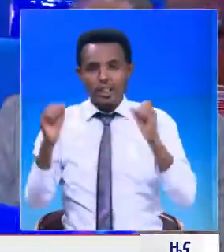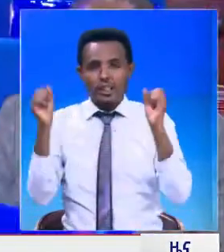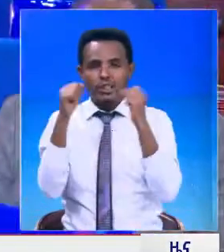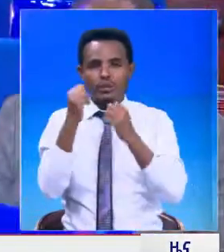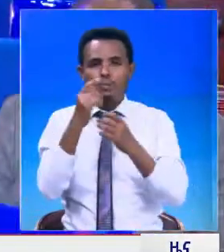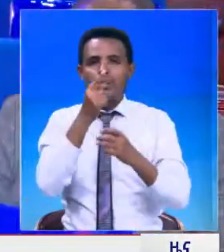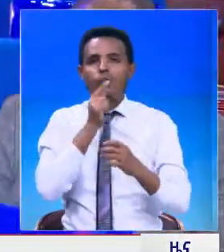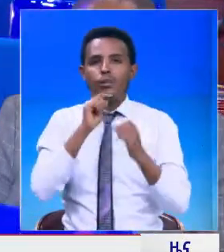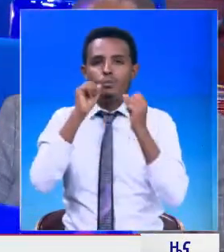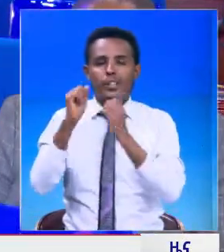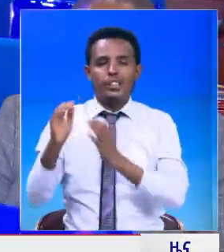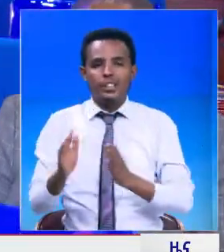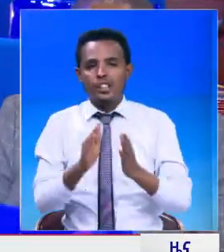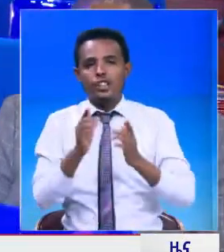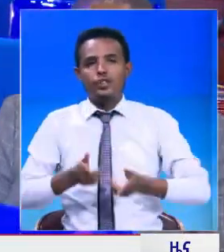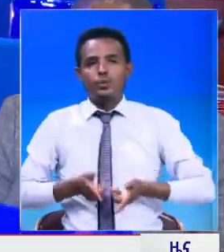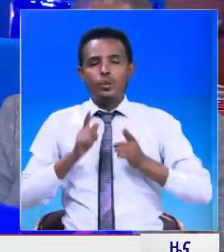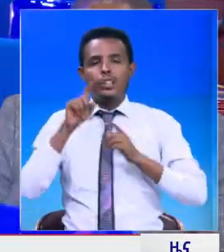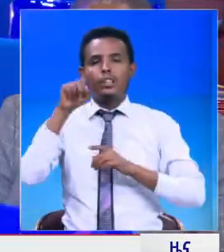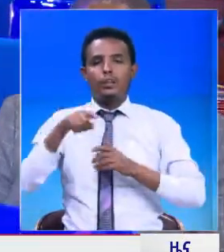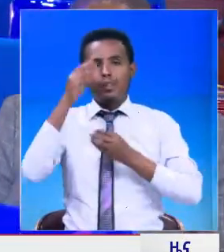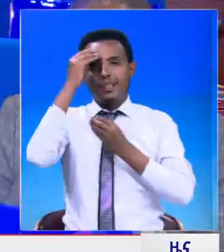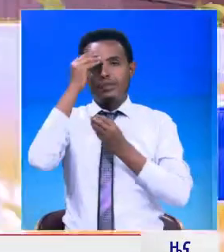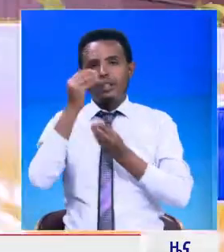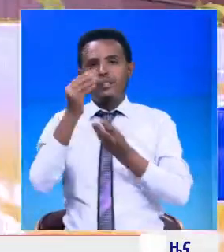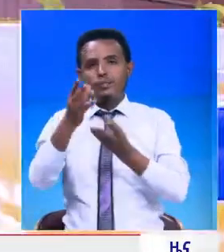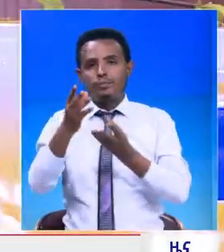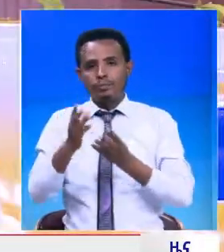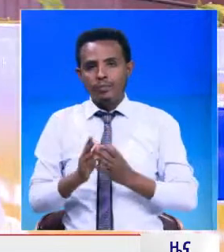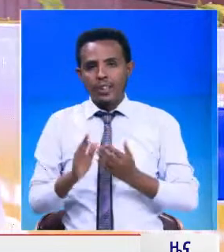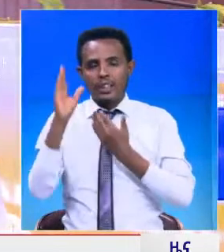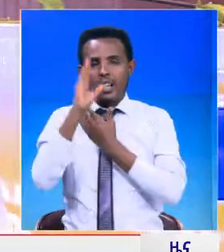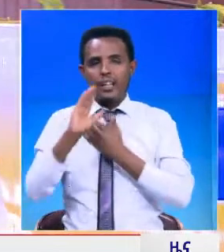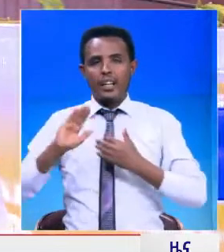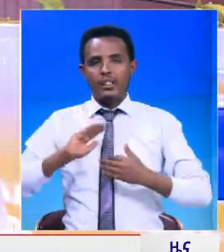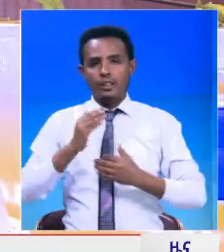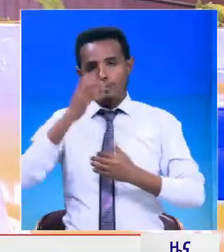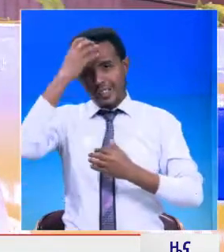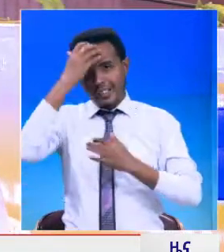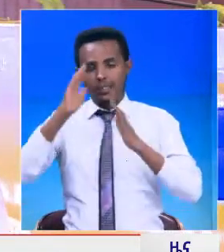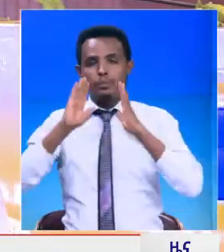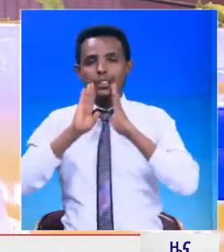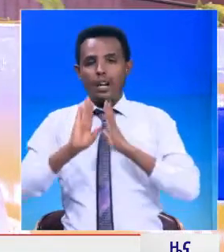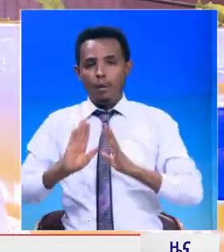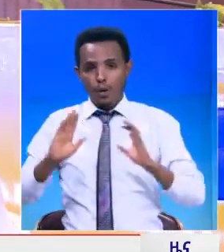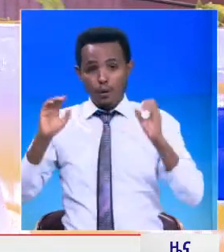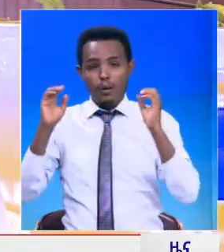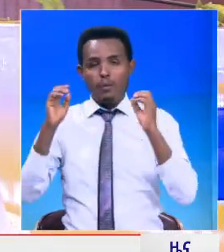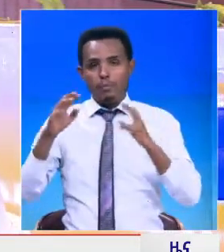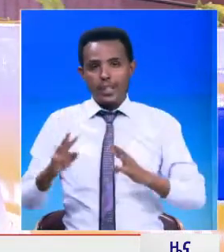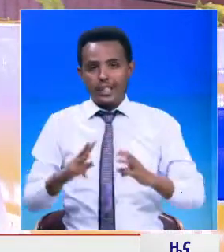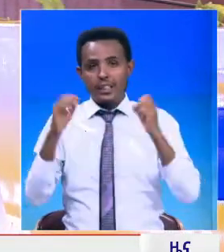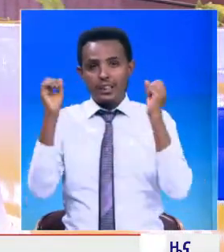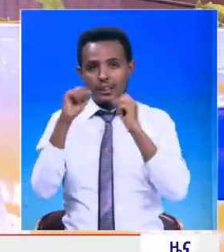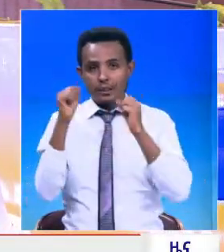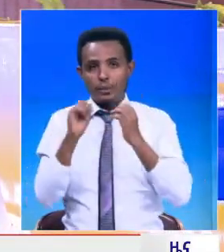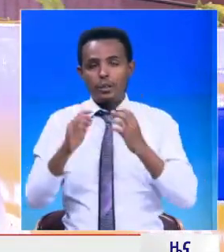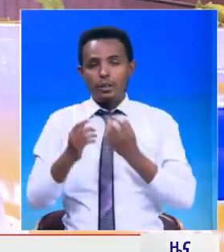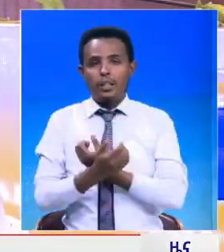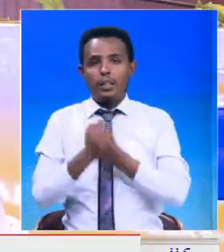መቋቋም የሚያስችል ዝግጅት ሊኖር ይገባል ሲሉ አሳስበዋል። የሀገራችን መንግስት ግጭቱን በሰላማዊ መንገድ እልባት